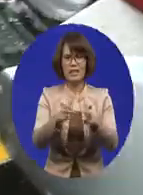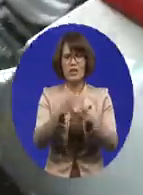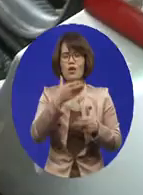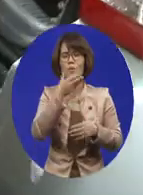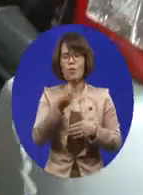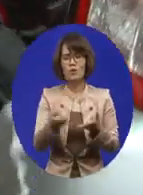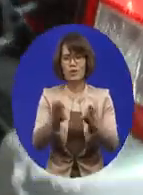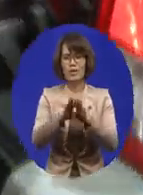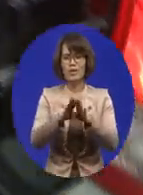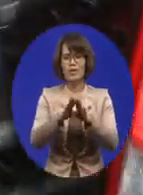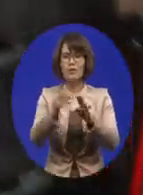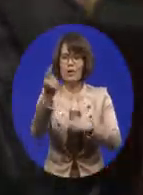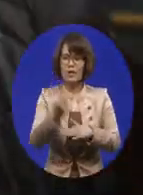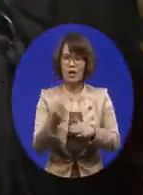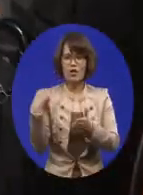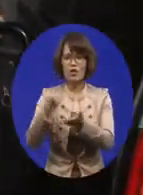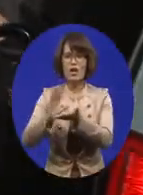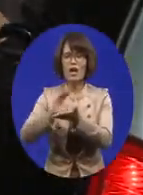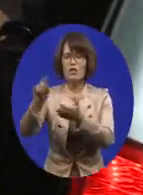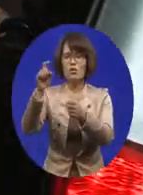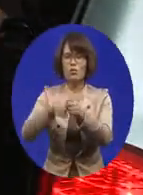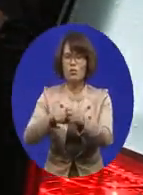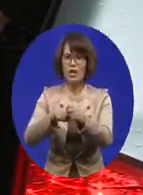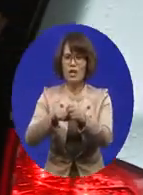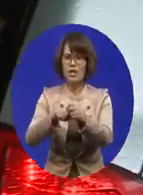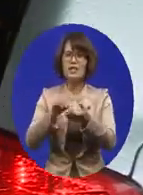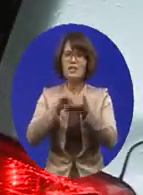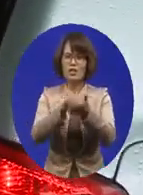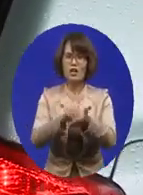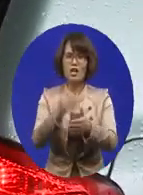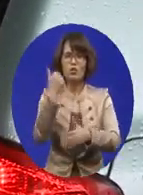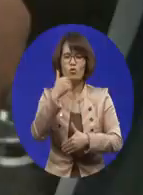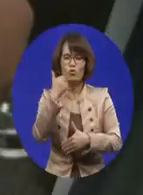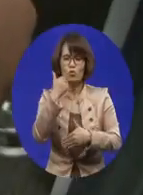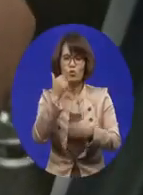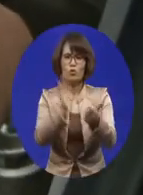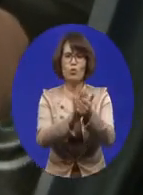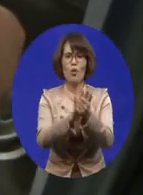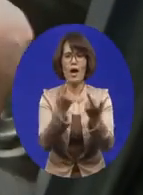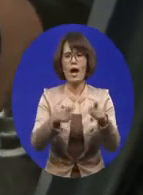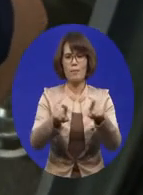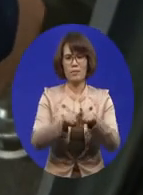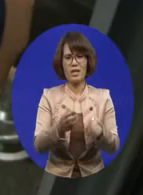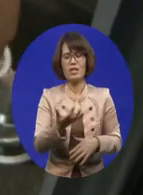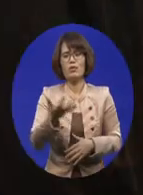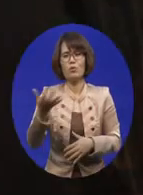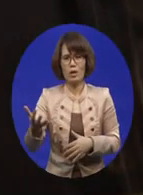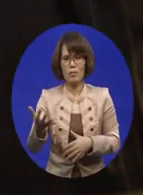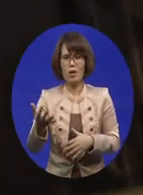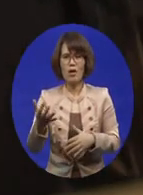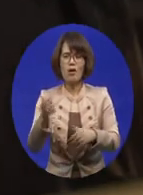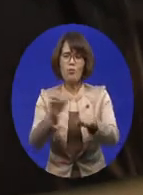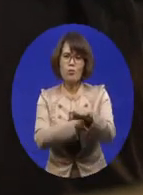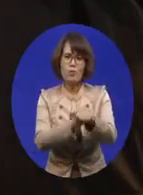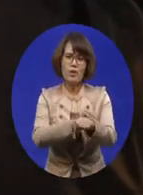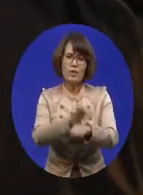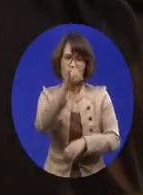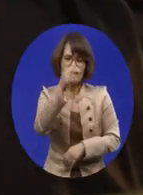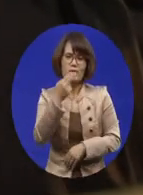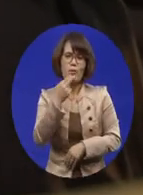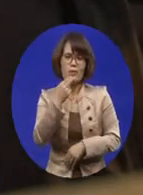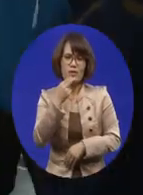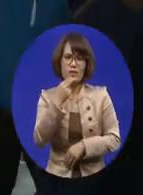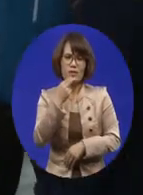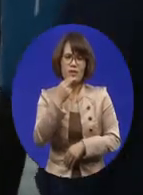시장은 장애인 복지관을 찾았다 귀가하기 위해 교통수단 이용을 신청한 장애인의 승차를 도와 함께 이동하며 이용에